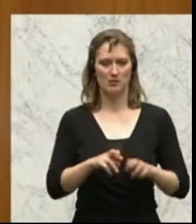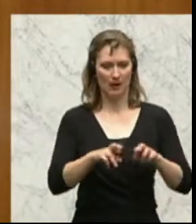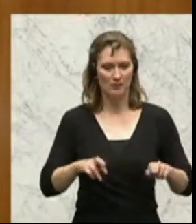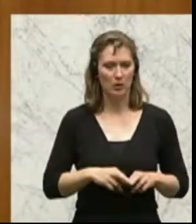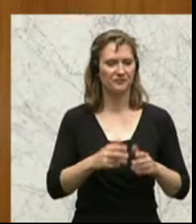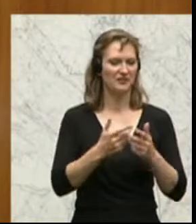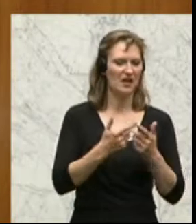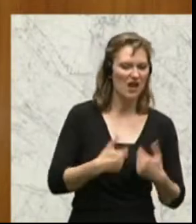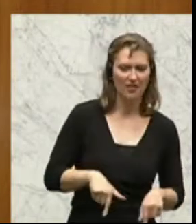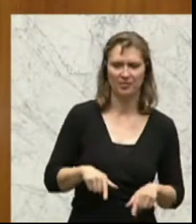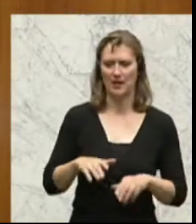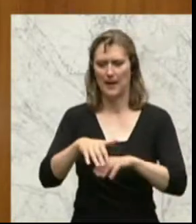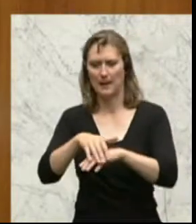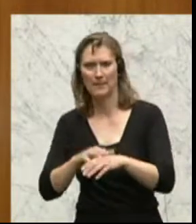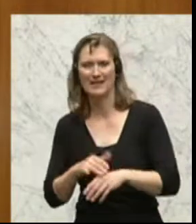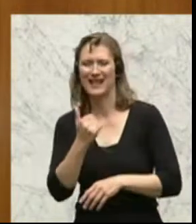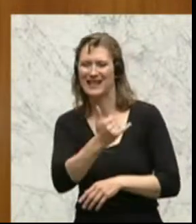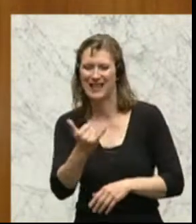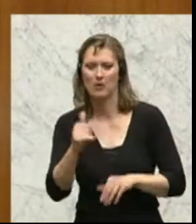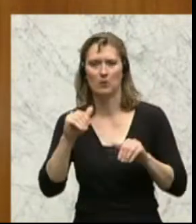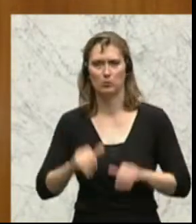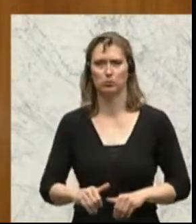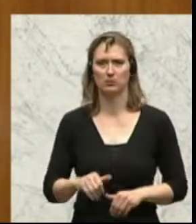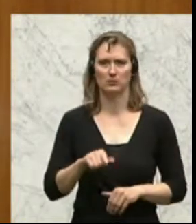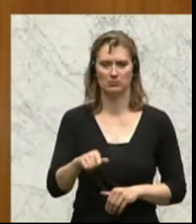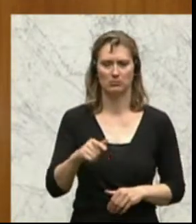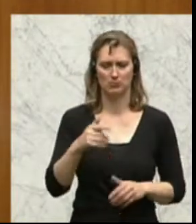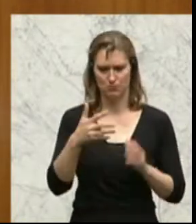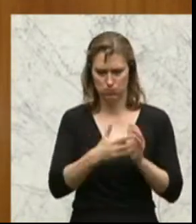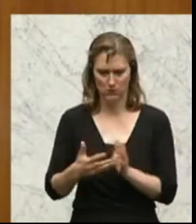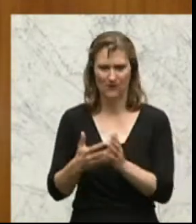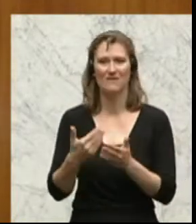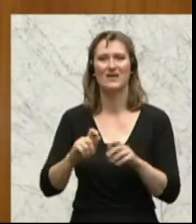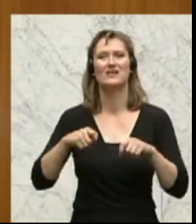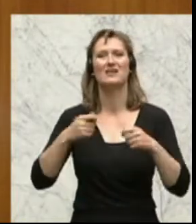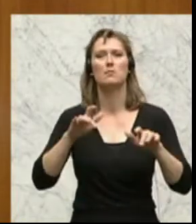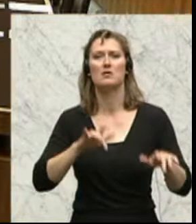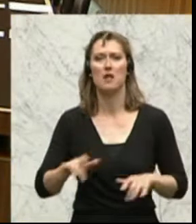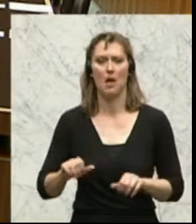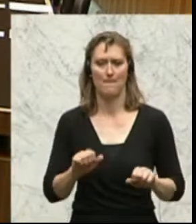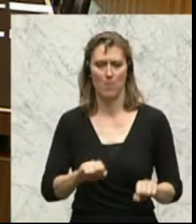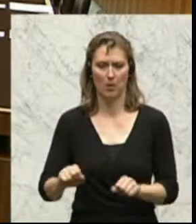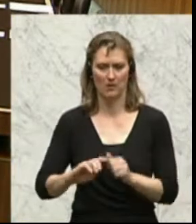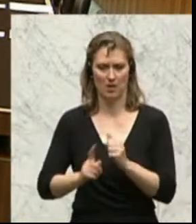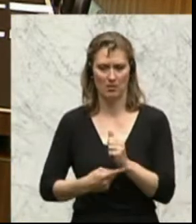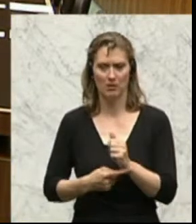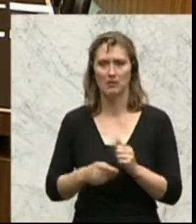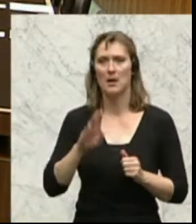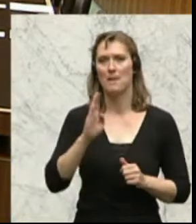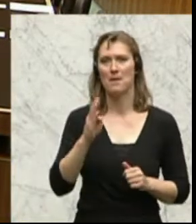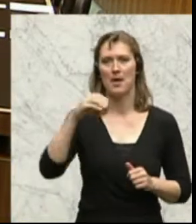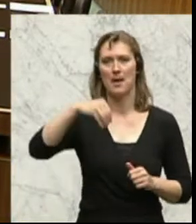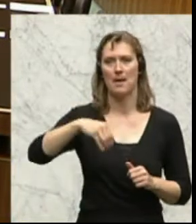ihrem Wirkungsbereich das kritisch prüfen, was an vorhandenen Potenzialen da ist. Das BMF hat, das möchte ich